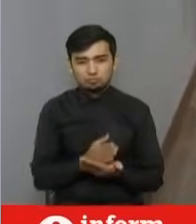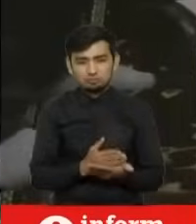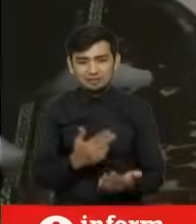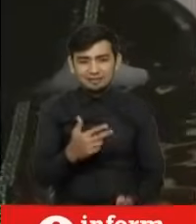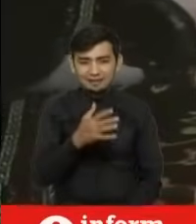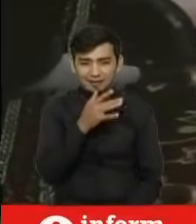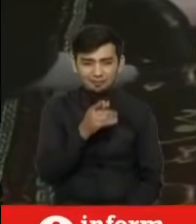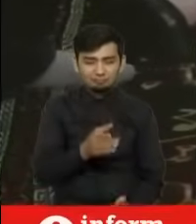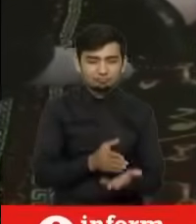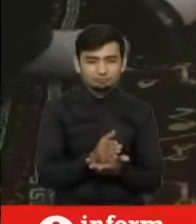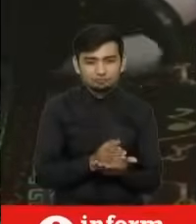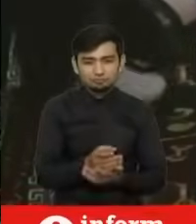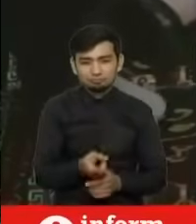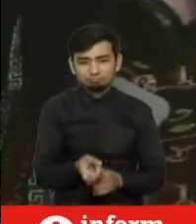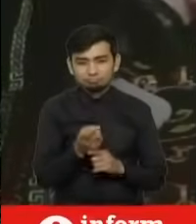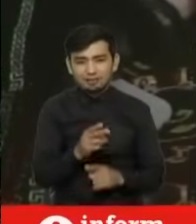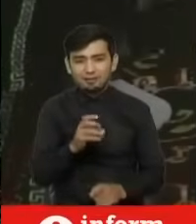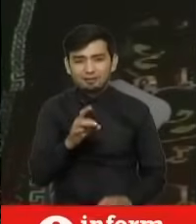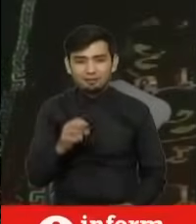феросплавна вщиж